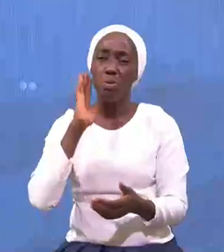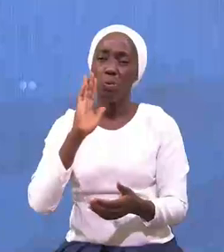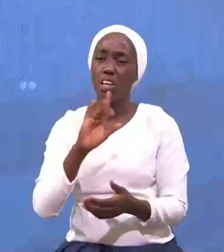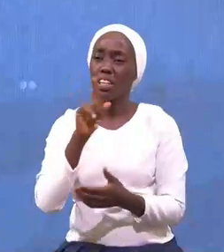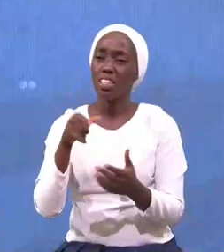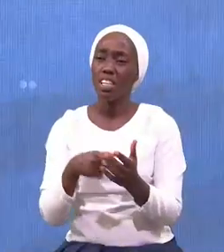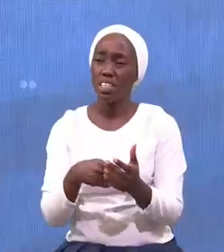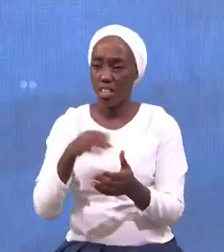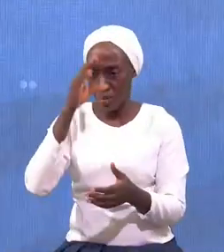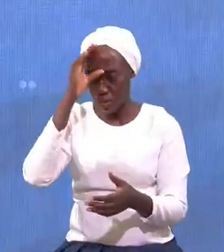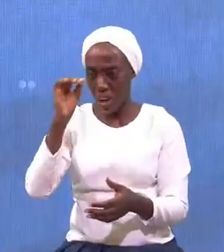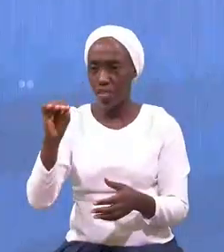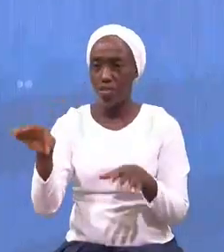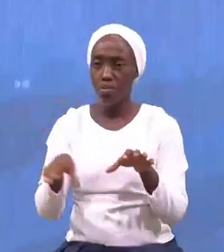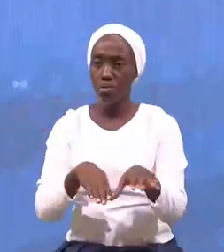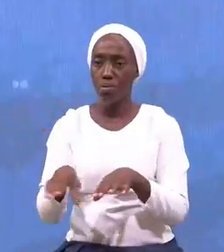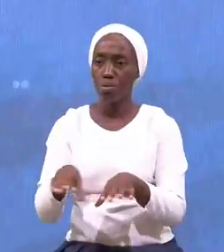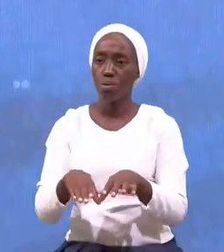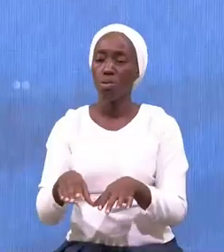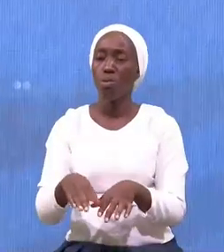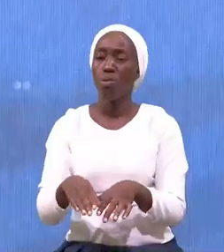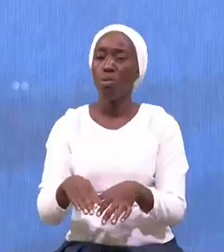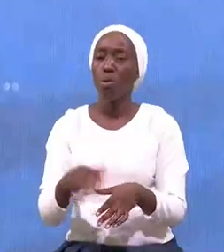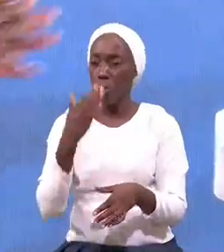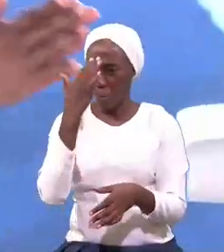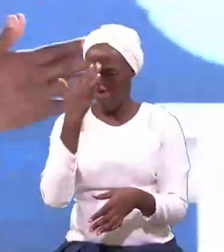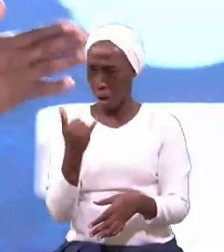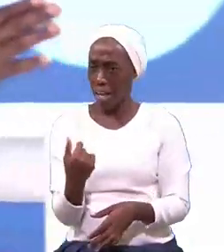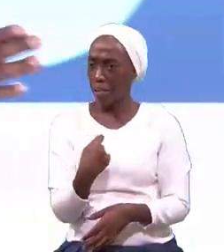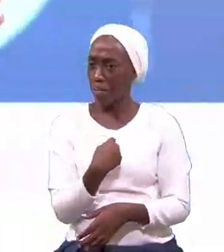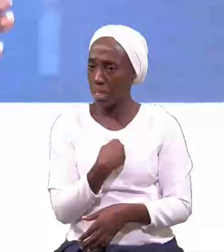fait? Et l'autre, qu'est-ce que l'autre femme va faire? Pourquoi moi?